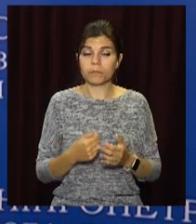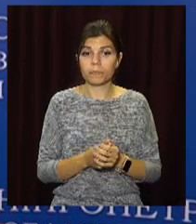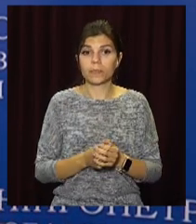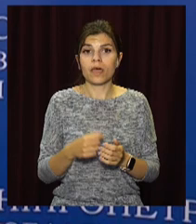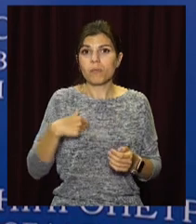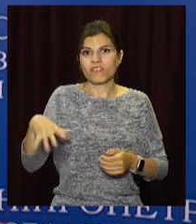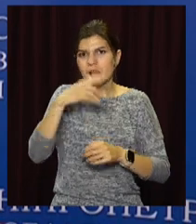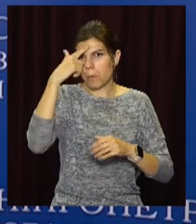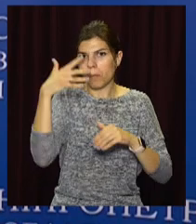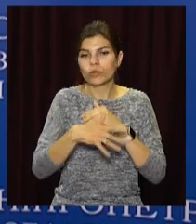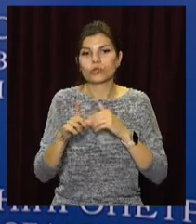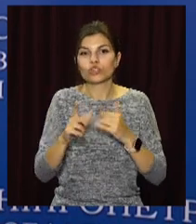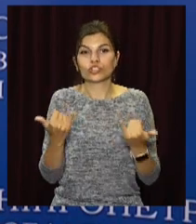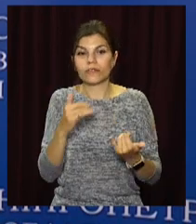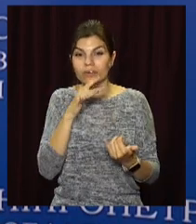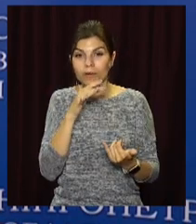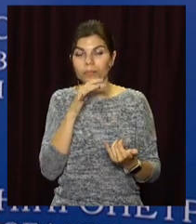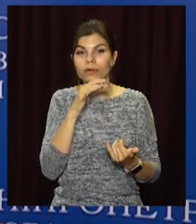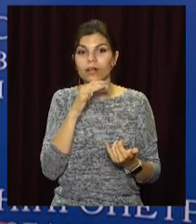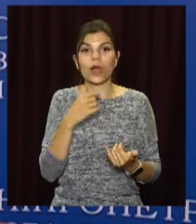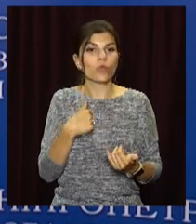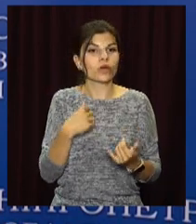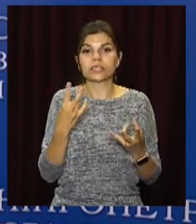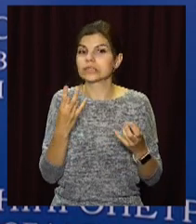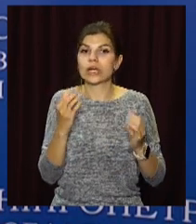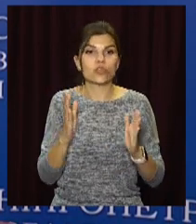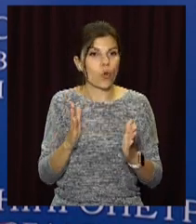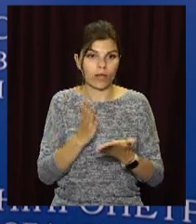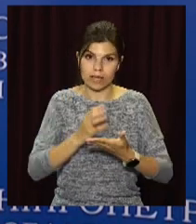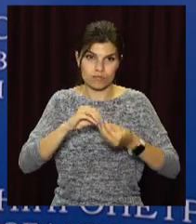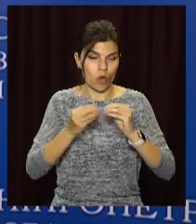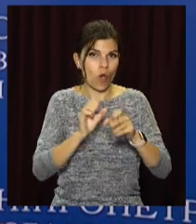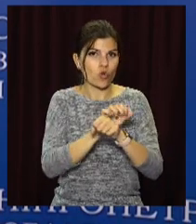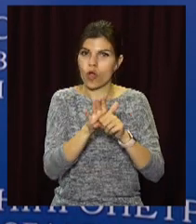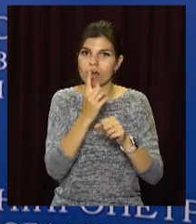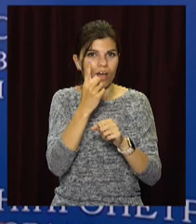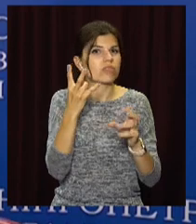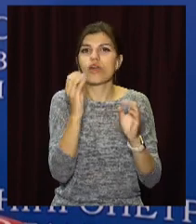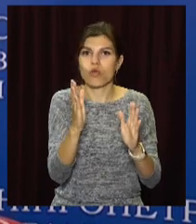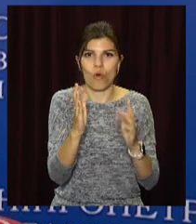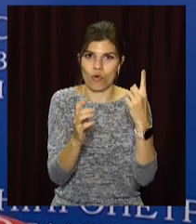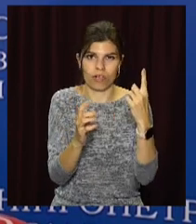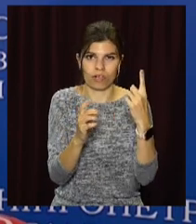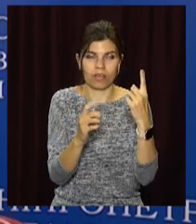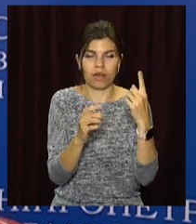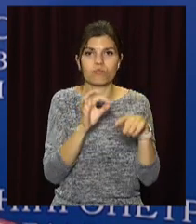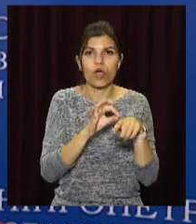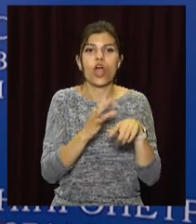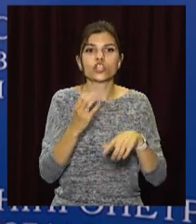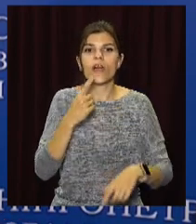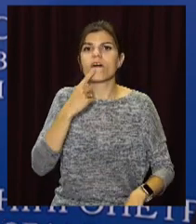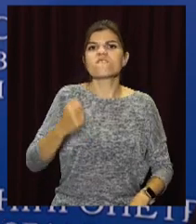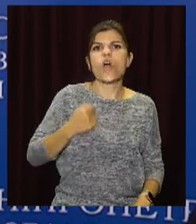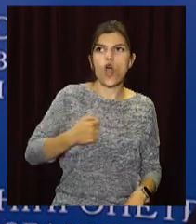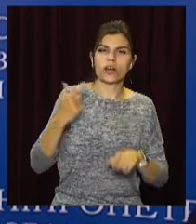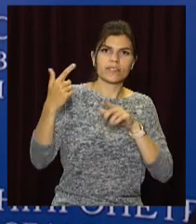Ви всі розумієте, що на даний час ми маємо не тільки проблематику з ковідом, це ще військова